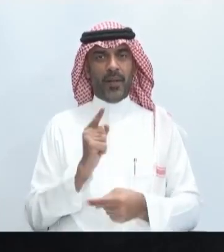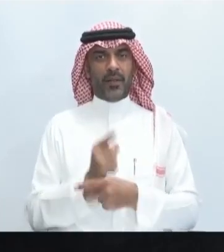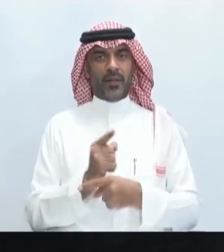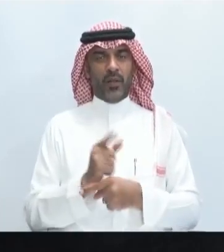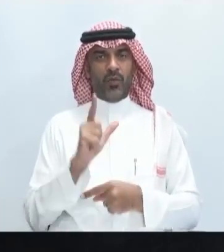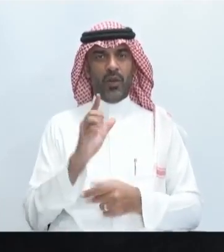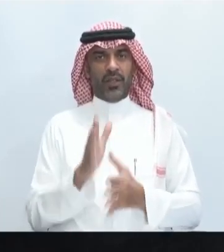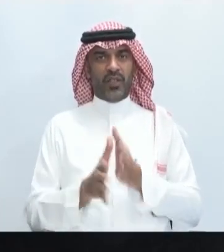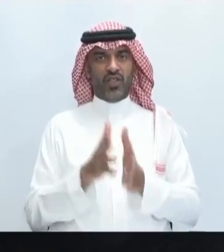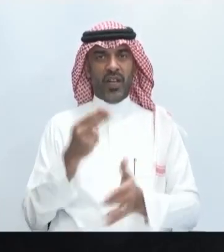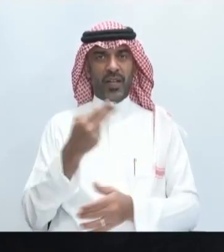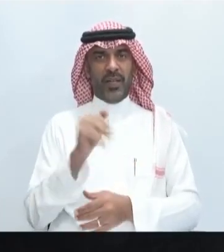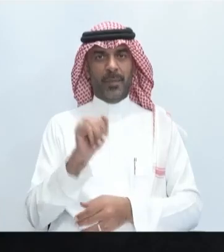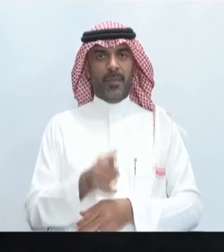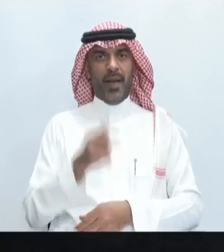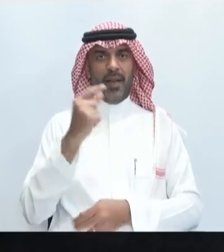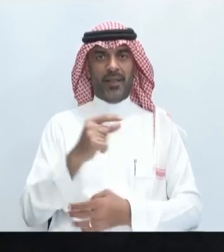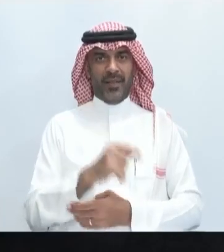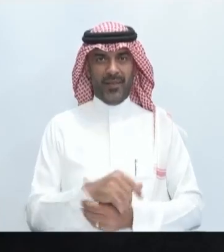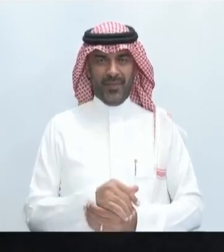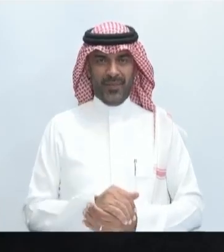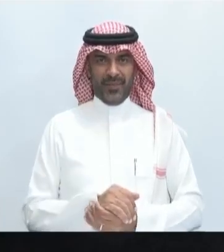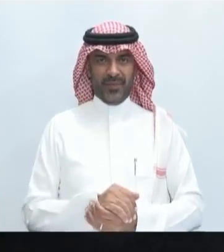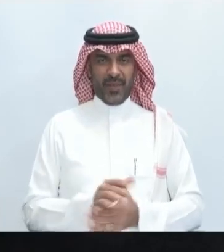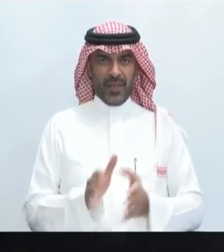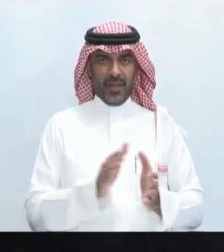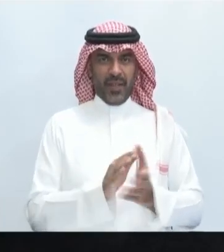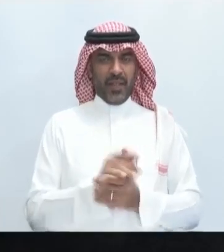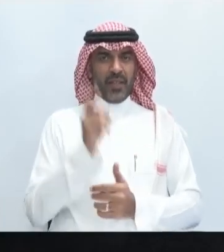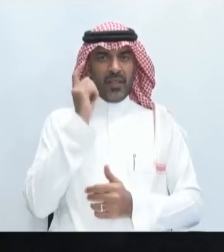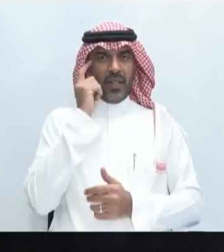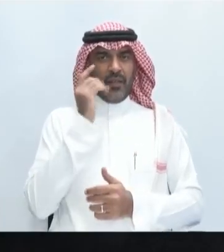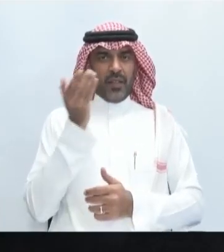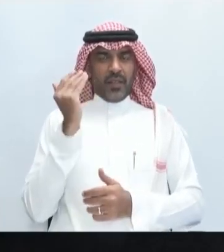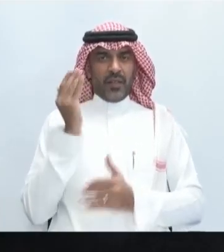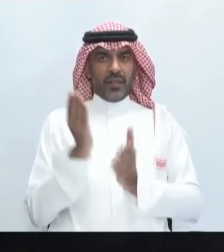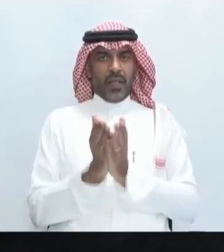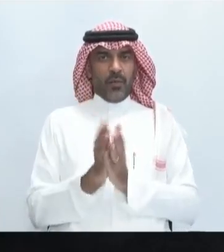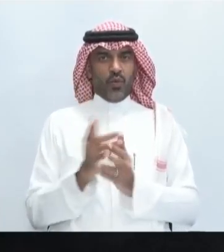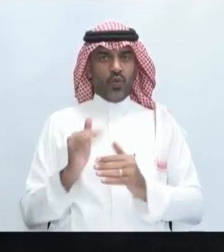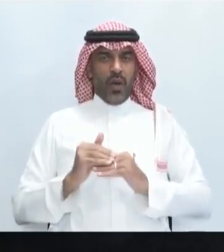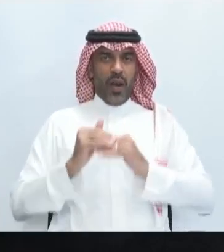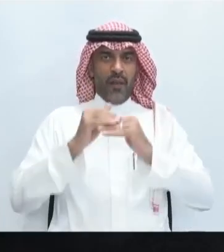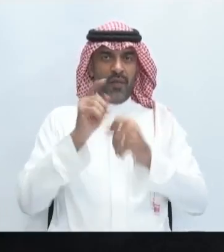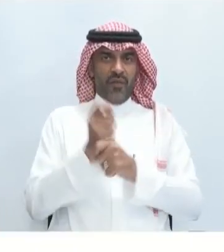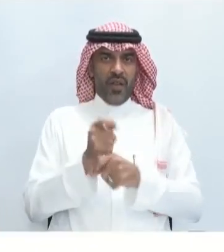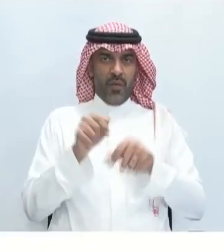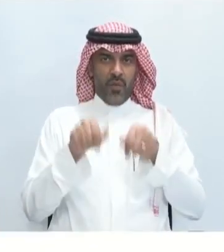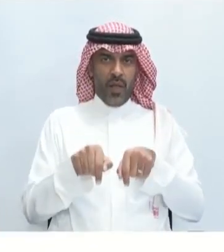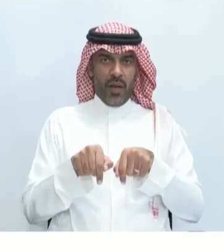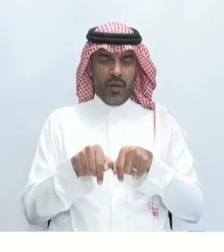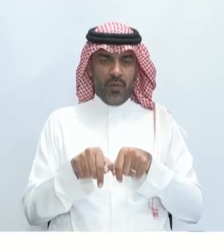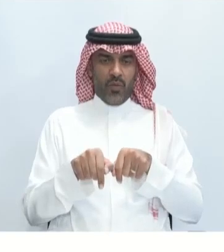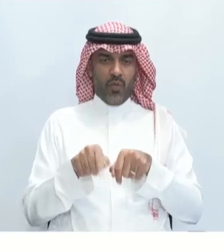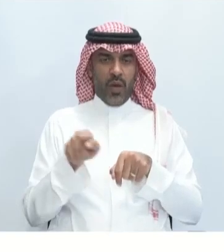معنا معلم الاشاره الاستاذ عماد الذويب تعرفنا في الدرس السابق على رفع الفعل المضارع وفي هذا الدرس